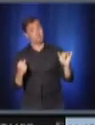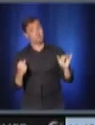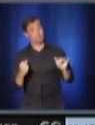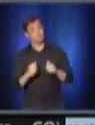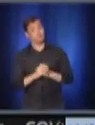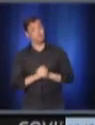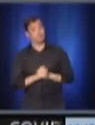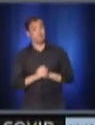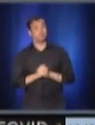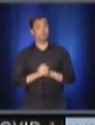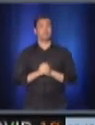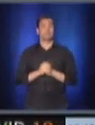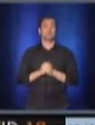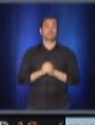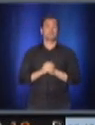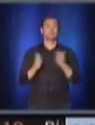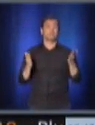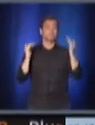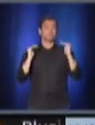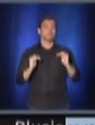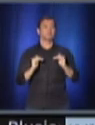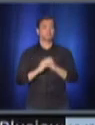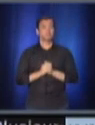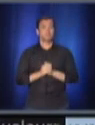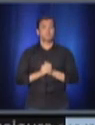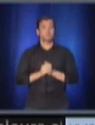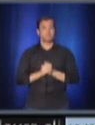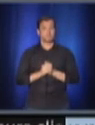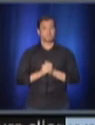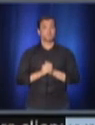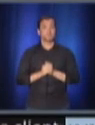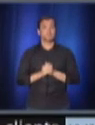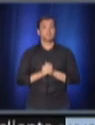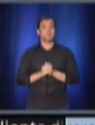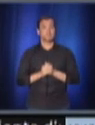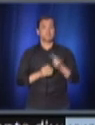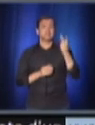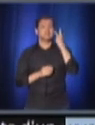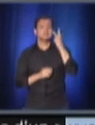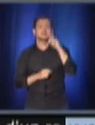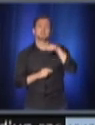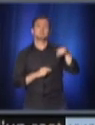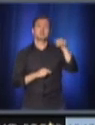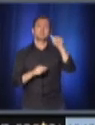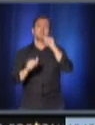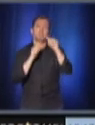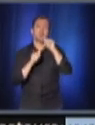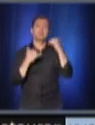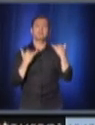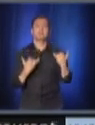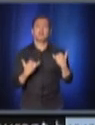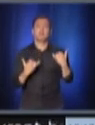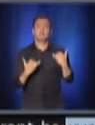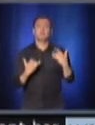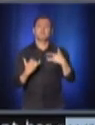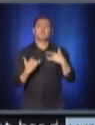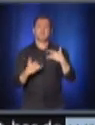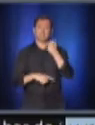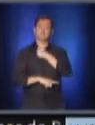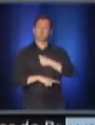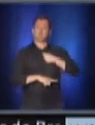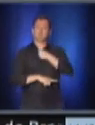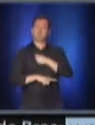Question. Étant donné les comportements que nous voyons dans les bars maintenant, est-ce que vous regrettez votre décision de permettre la réouverture